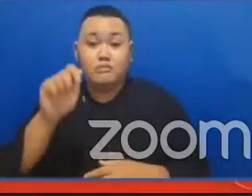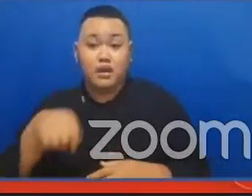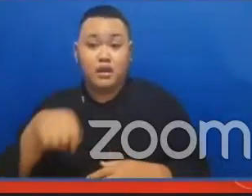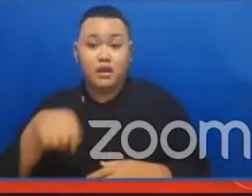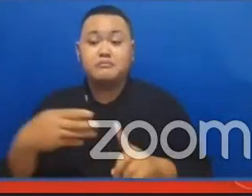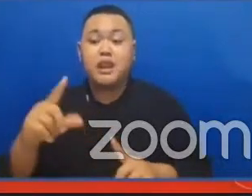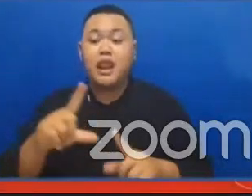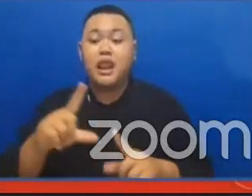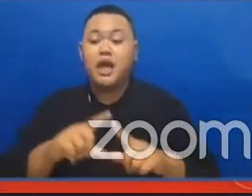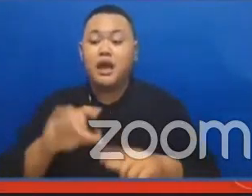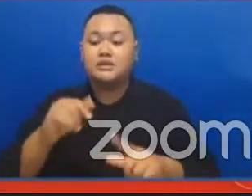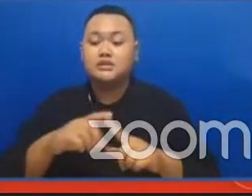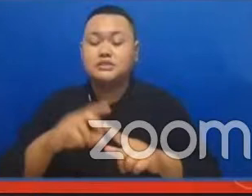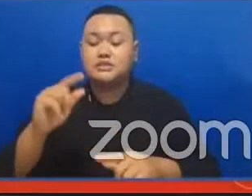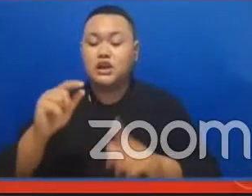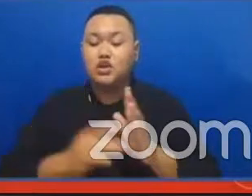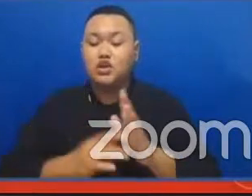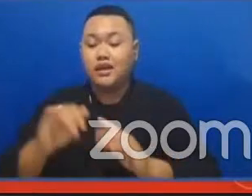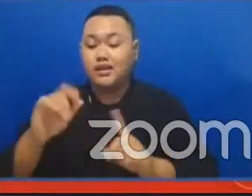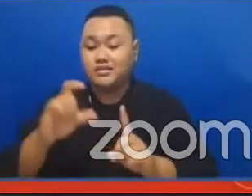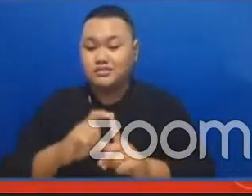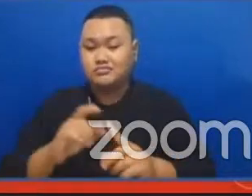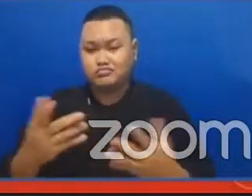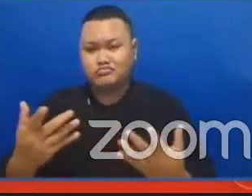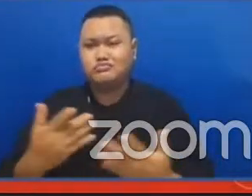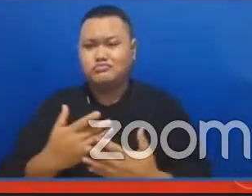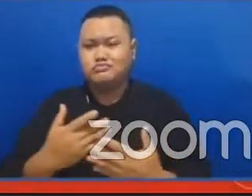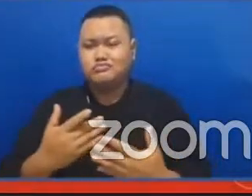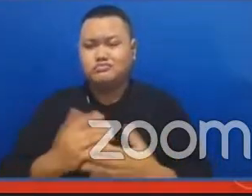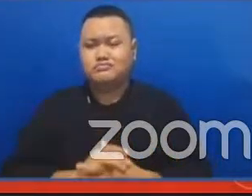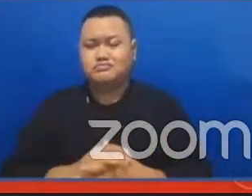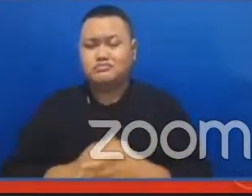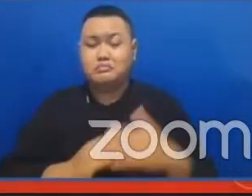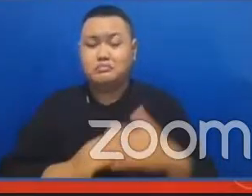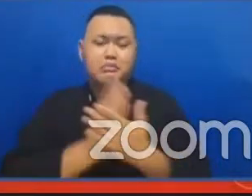ada. Nah, saya akan menggunakan belajar ID karena saya sudah punya.